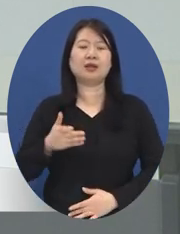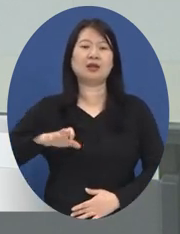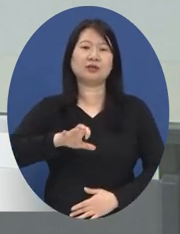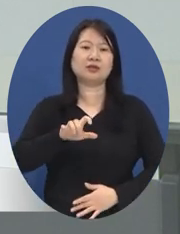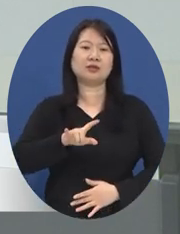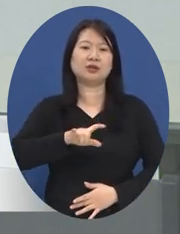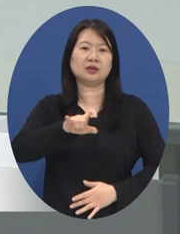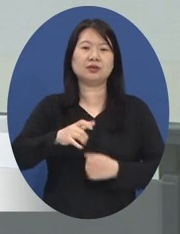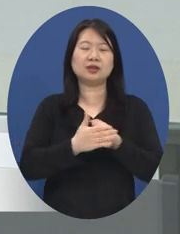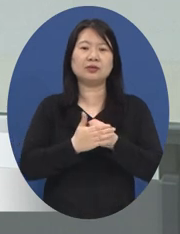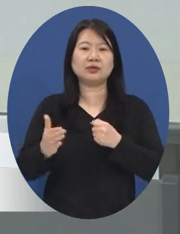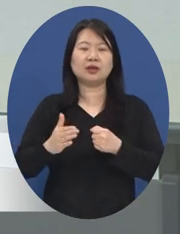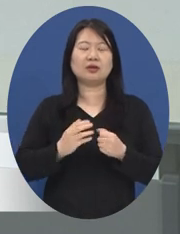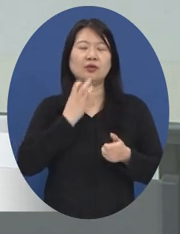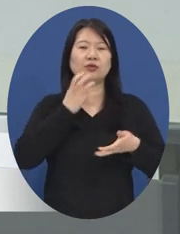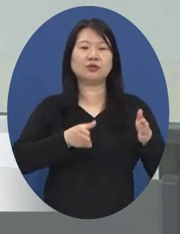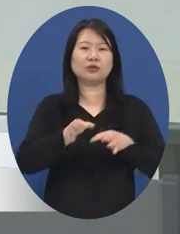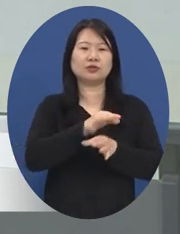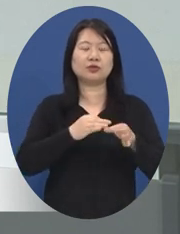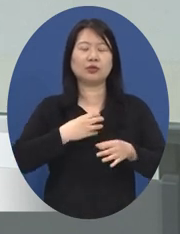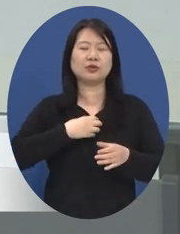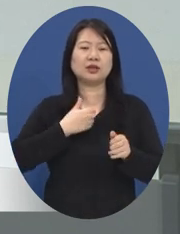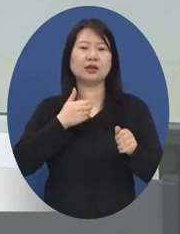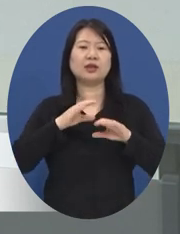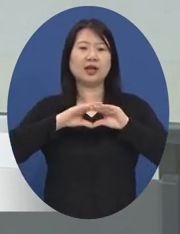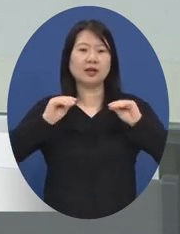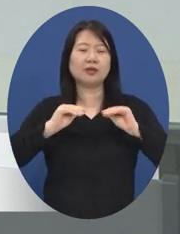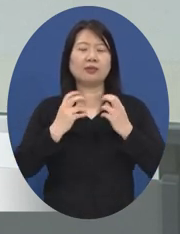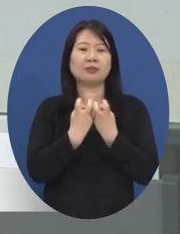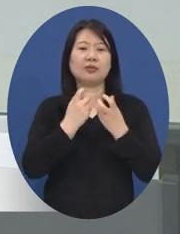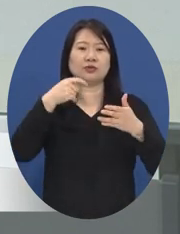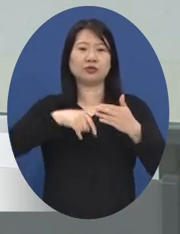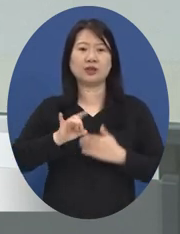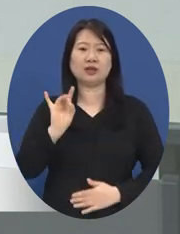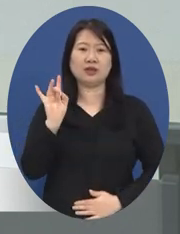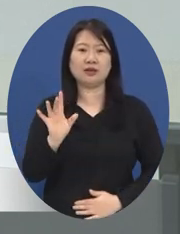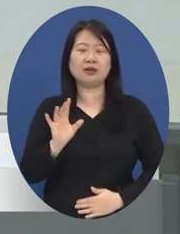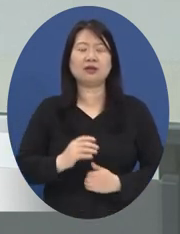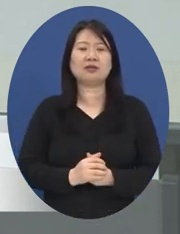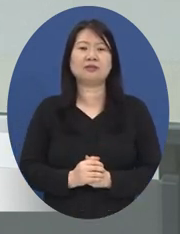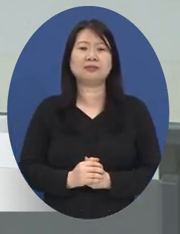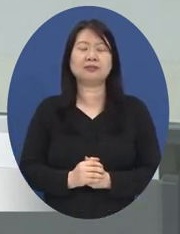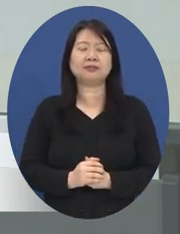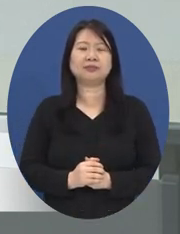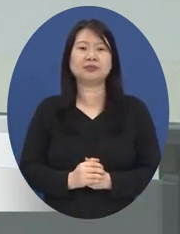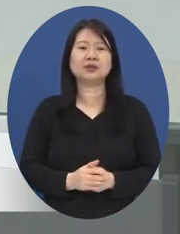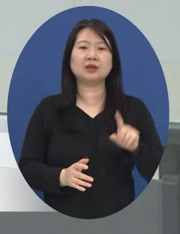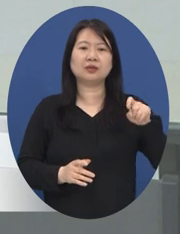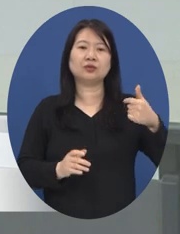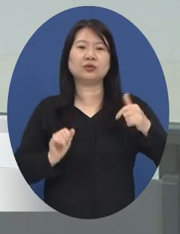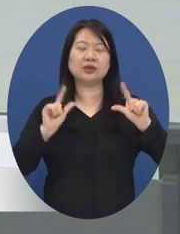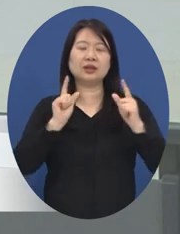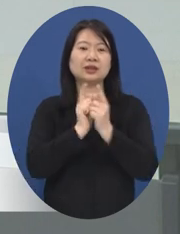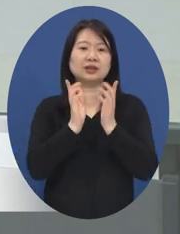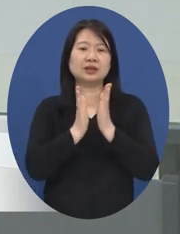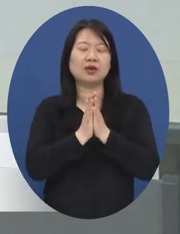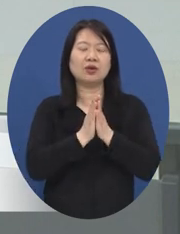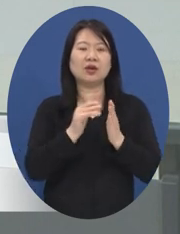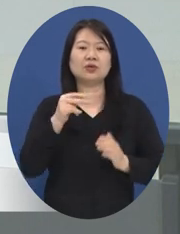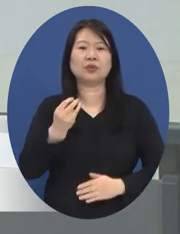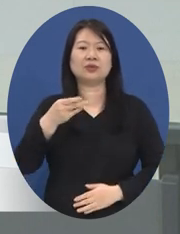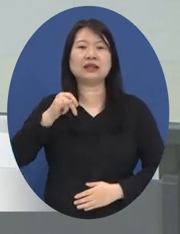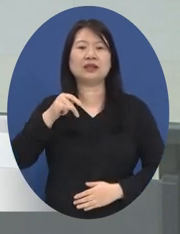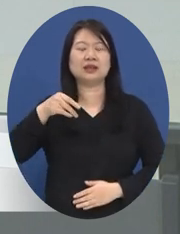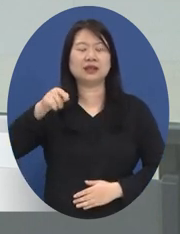코로나19로 인한 경기도의 경제위기 극복 대책 중 하나입니다. 이재명 경기도지사가 16일 대출 접수 현장을 직접